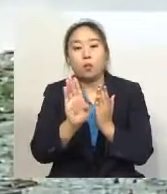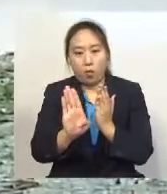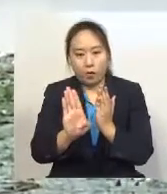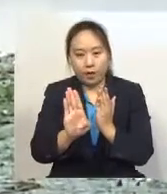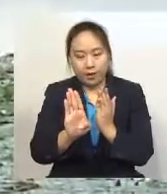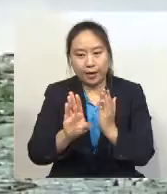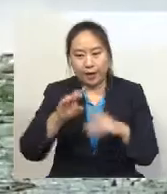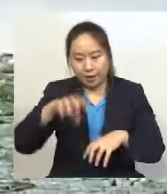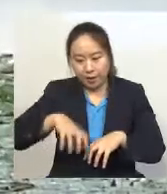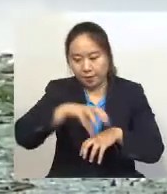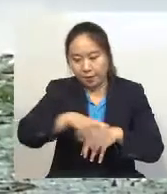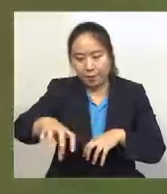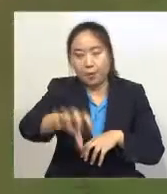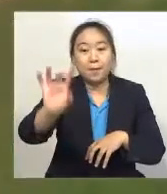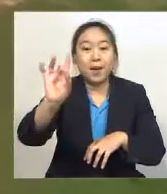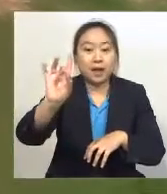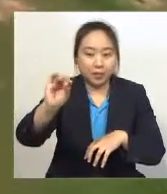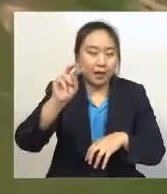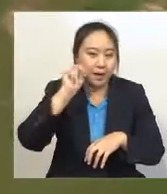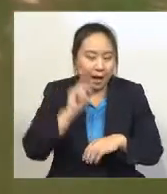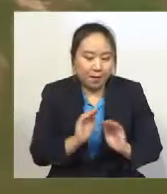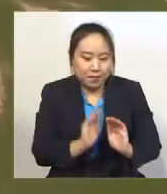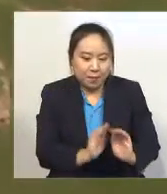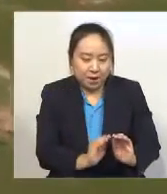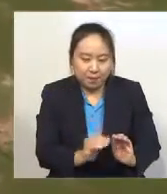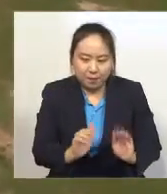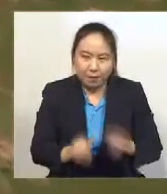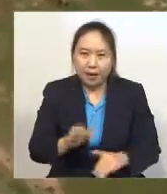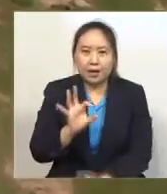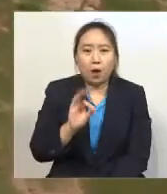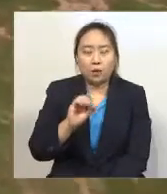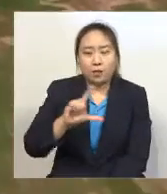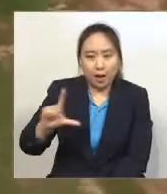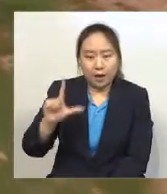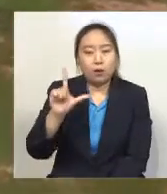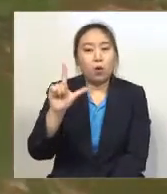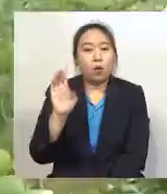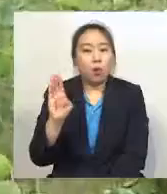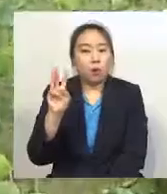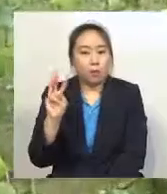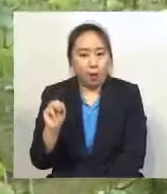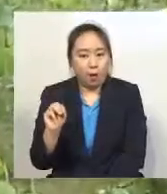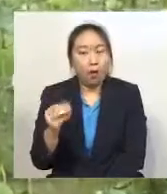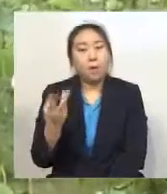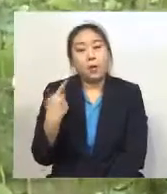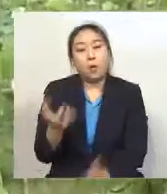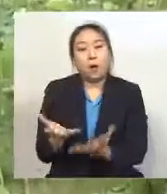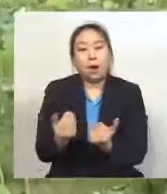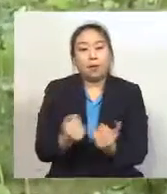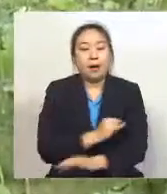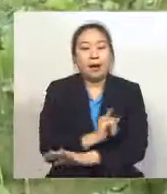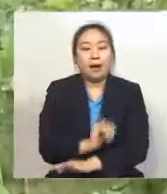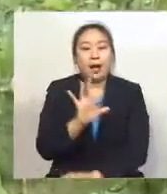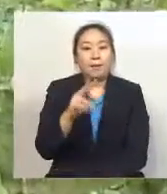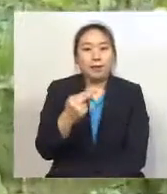รวม80แห่งเพิ่มปริมาณน้ำกักเก็บได้กว่า90ล้านลูกบาศก์เมตรพื้นที่รับประโยชน์กว่า 57,000